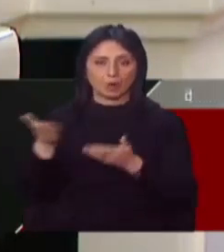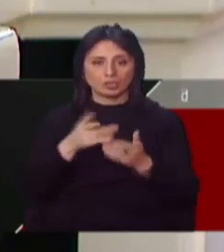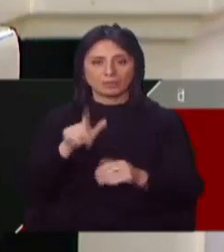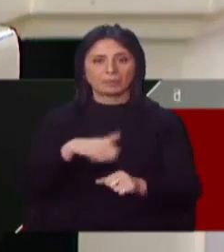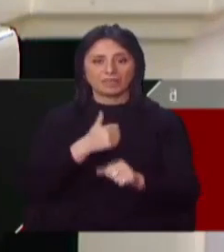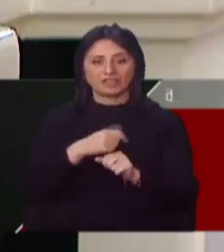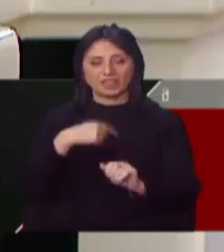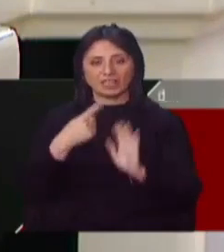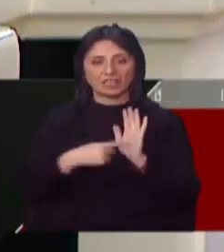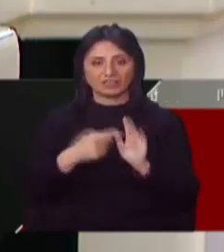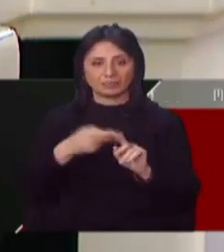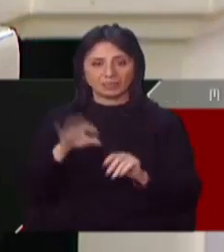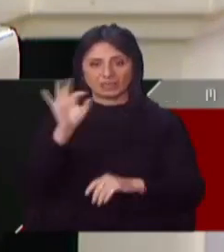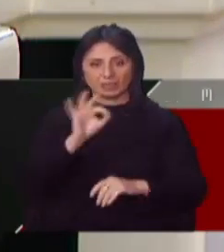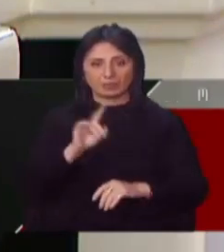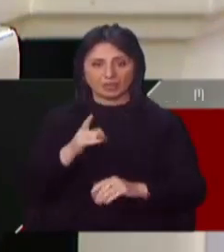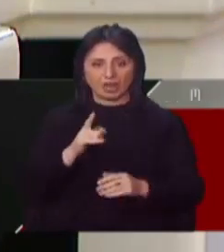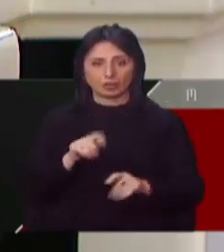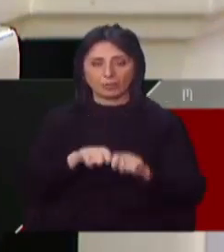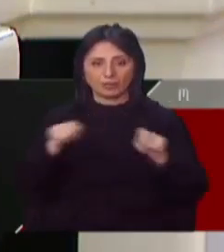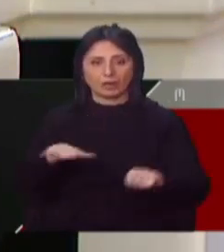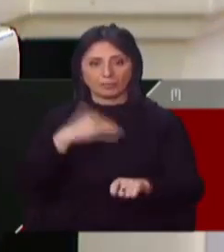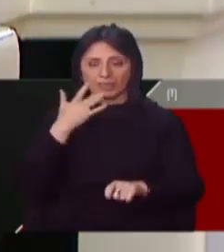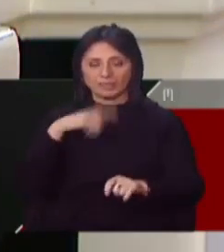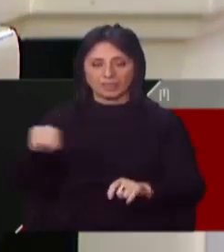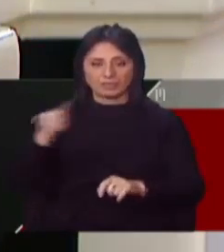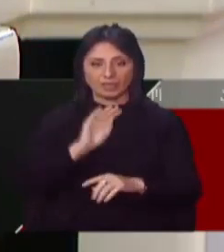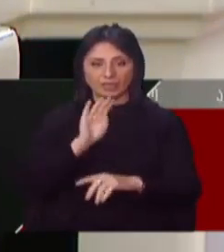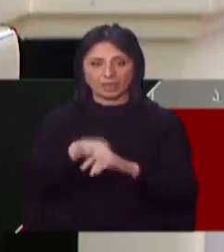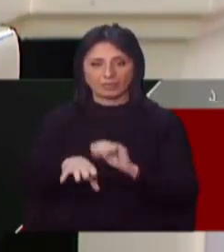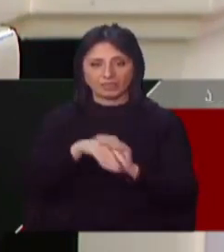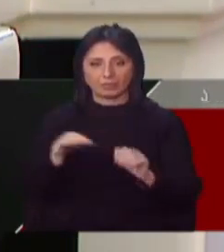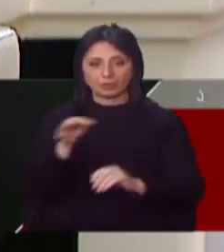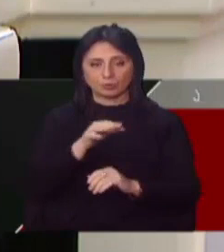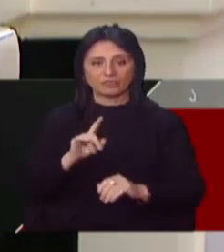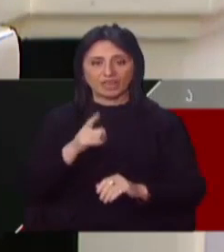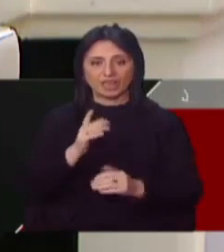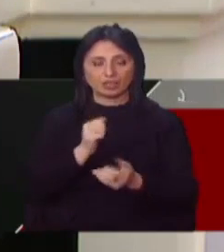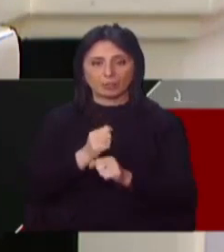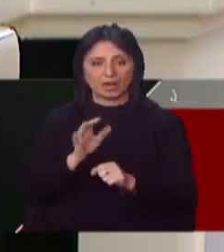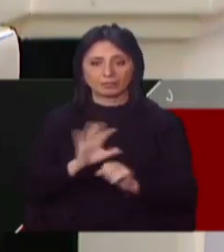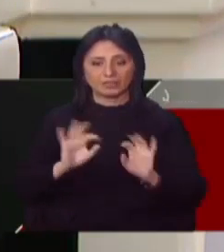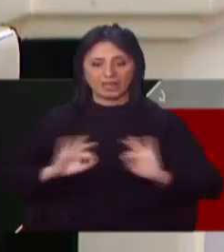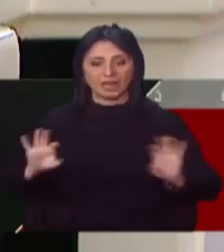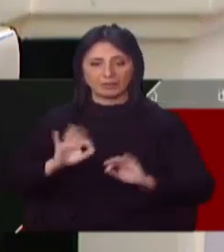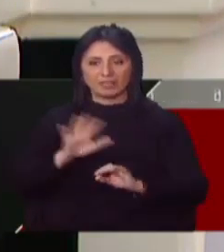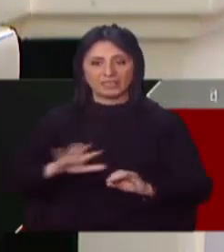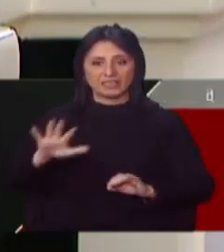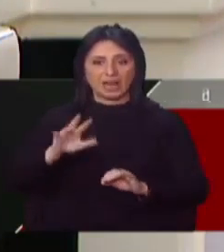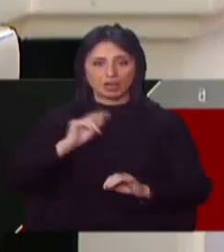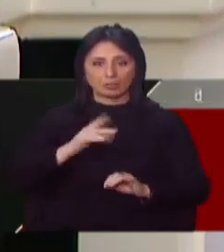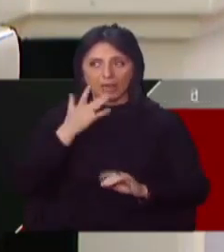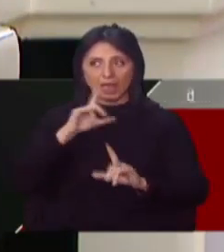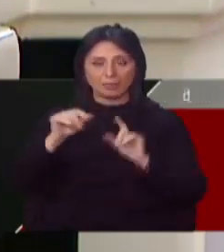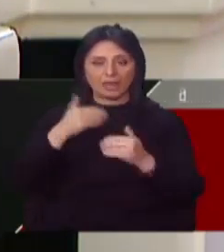matim tauri, kitoari, simista obazera tomarih sneba, sazorgari, damate, sarceno, ubnevidera tomara, keteb, zganarte, sagareo, ucreba,